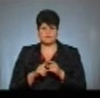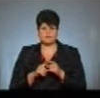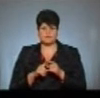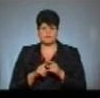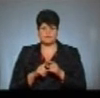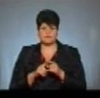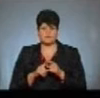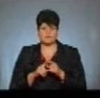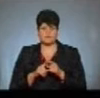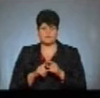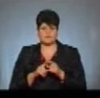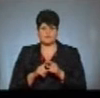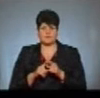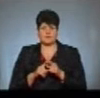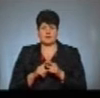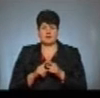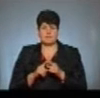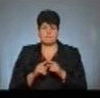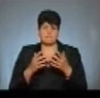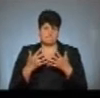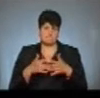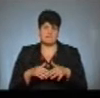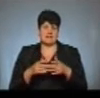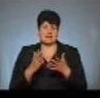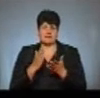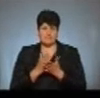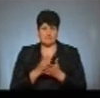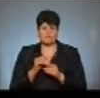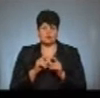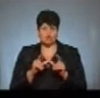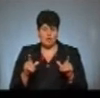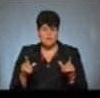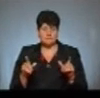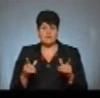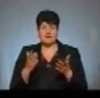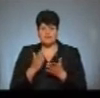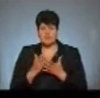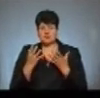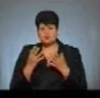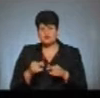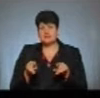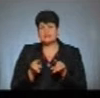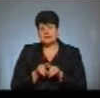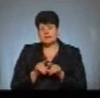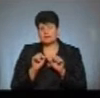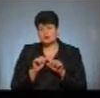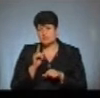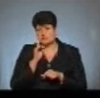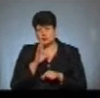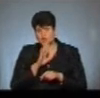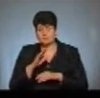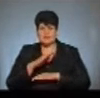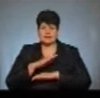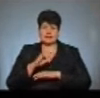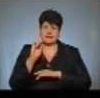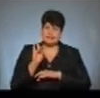цих того приладдя, яке використовується в школі. І є ще такі, можливо, не дуже комфортні крісла парти,